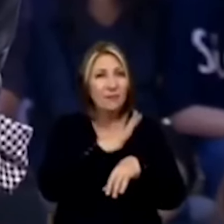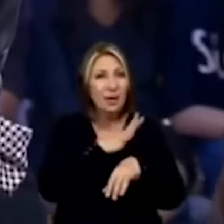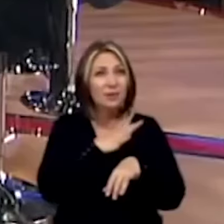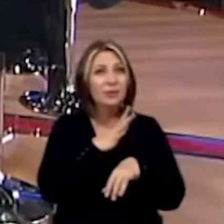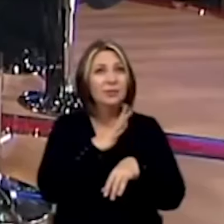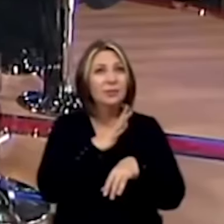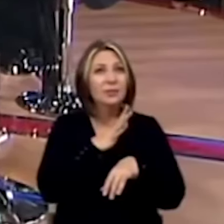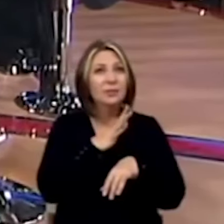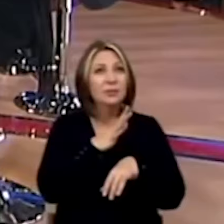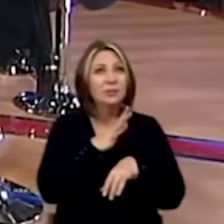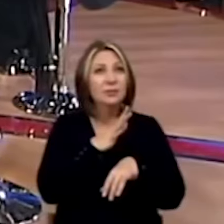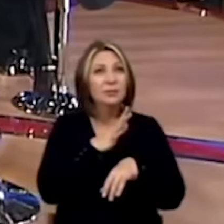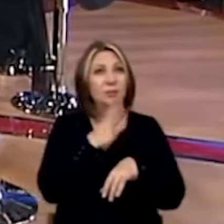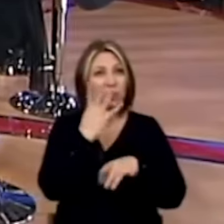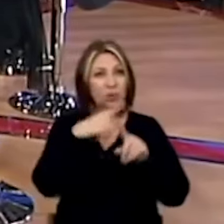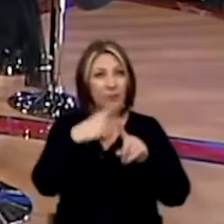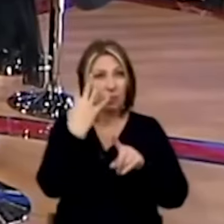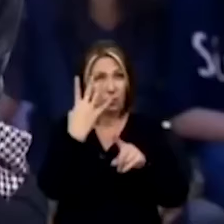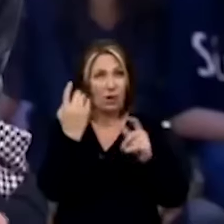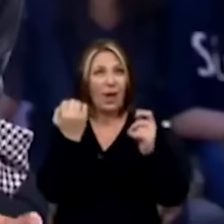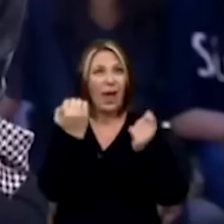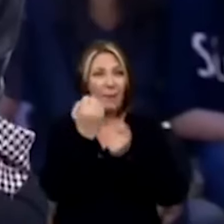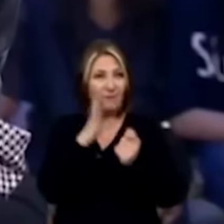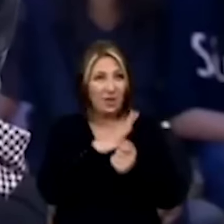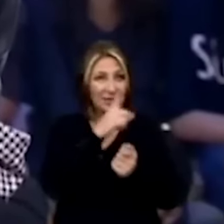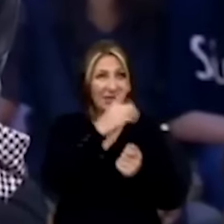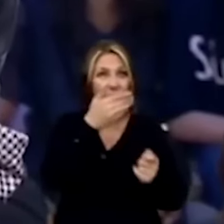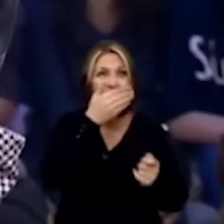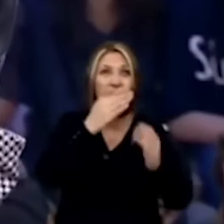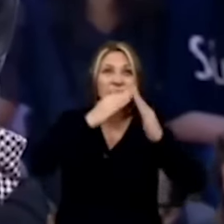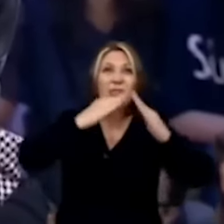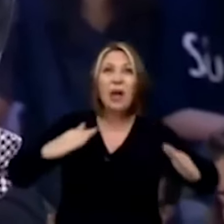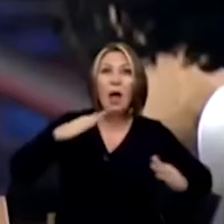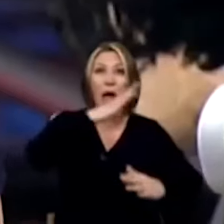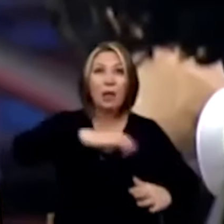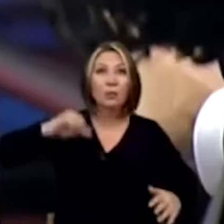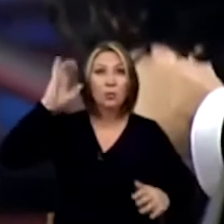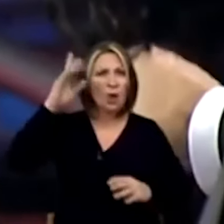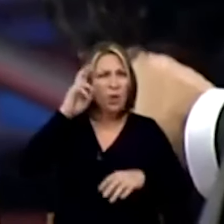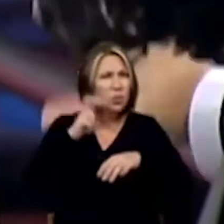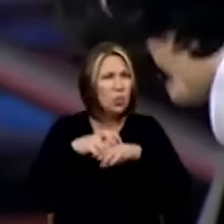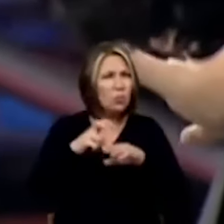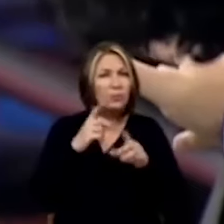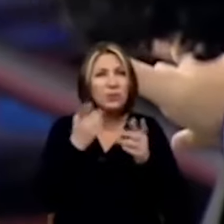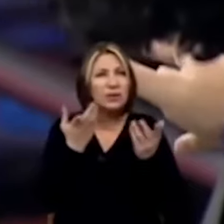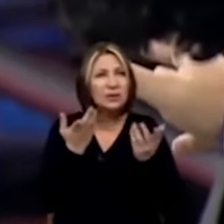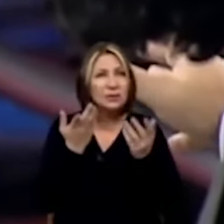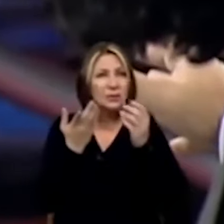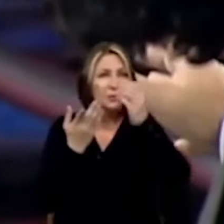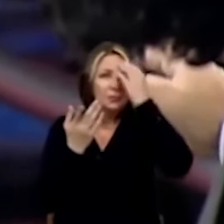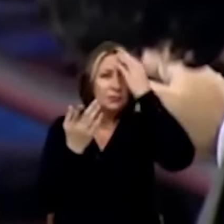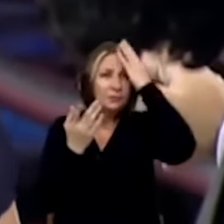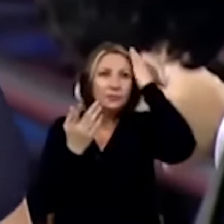Bir böyle bir 4x4 bir araba var ve dağa gidiyorsunuz. Evet. Gibi hatırladığım görüntüler bunlar. Doğru. Nasıl bitiyor o